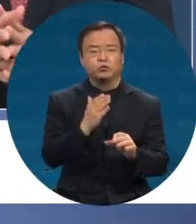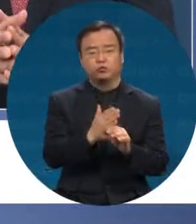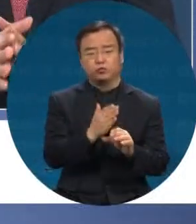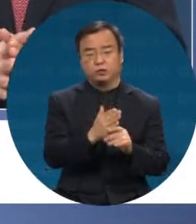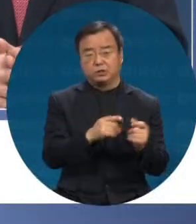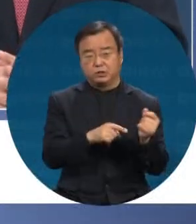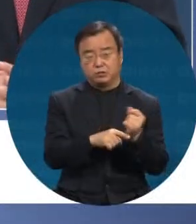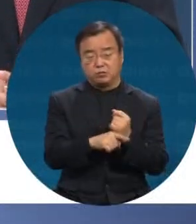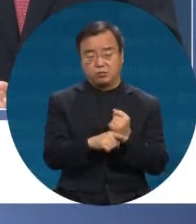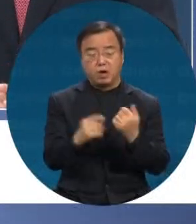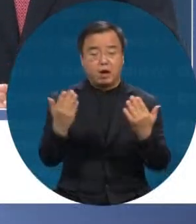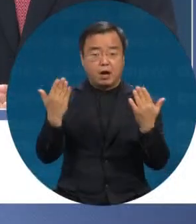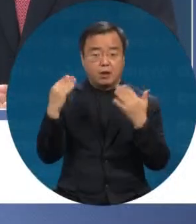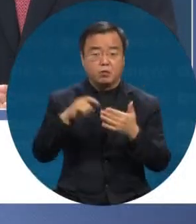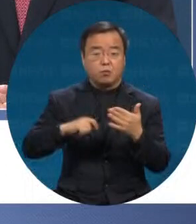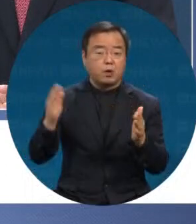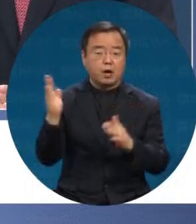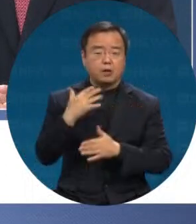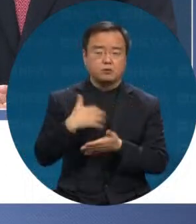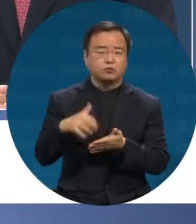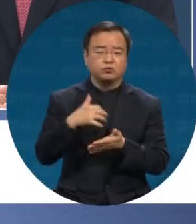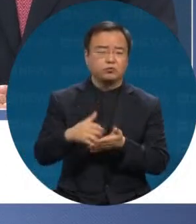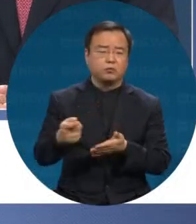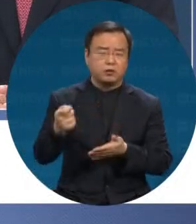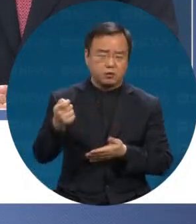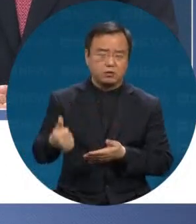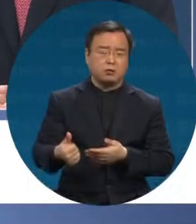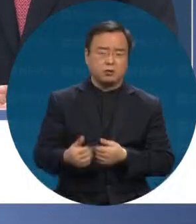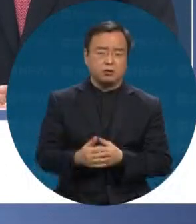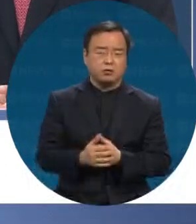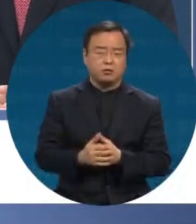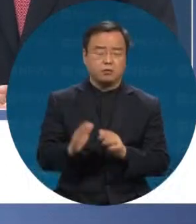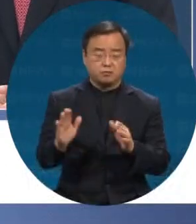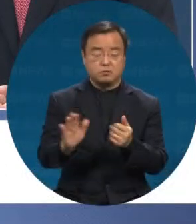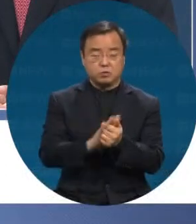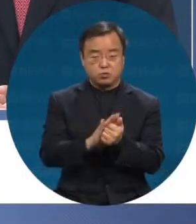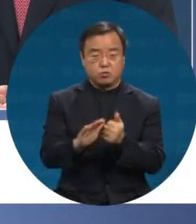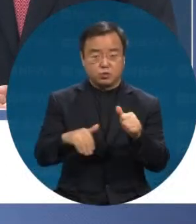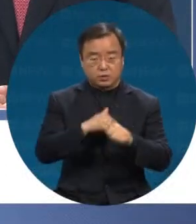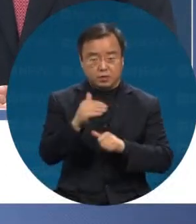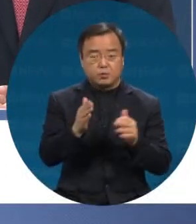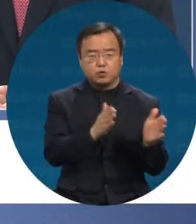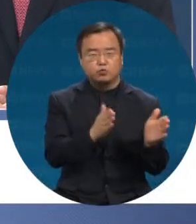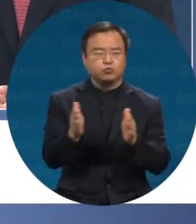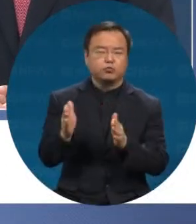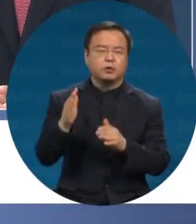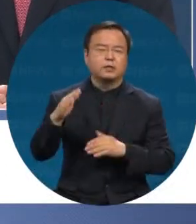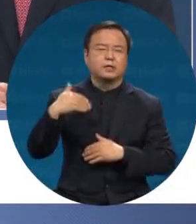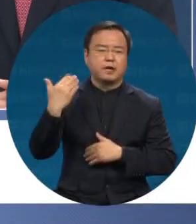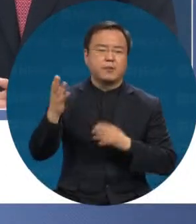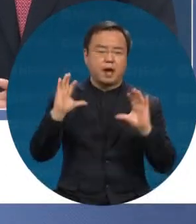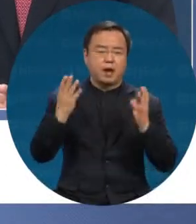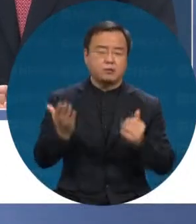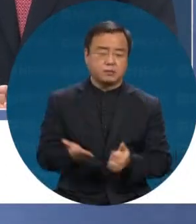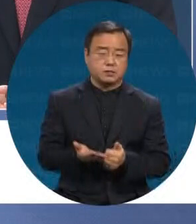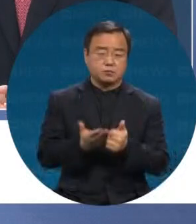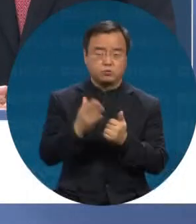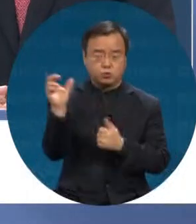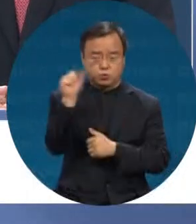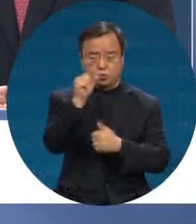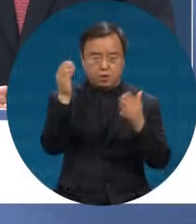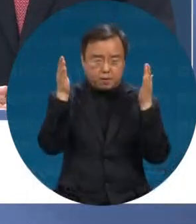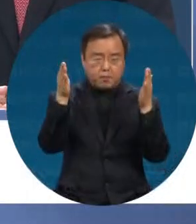그래서 지금 일단은 이런 돌봄 체계를 잘 구축을 해서 아이들 키우기 좋은 방향으로 해야 되겠다는 생각이